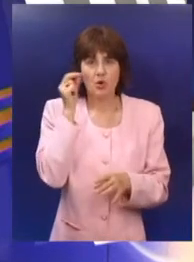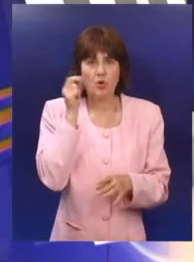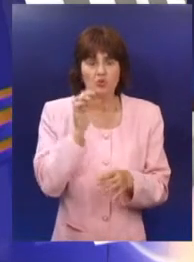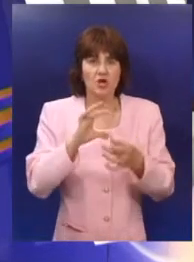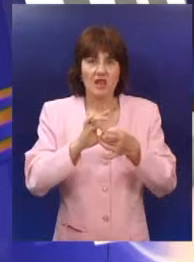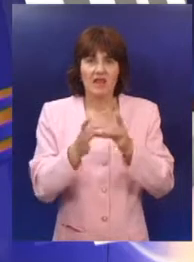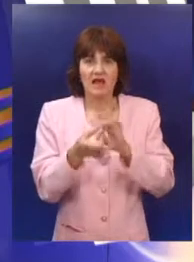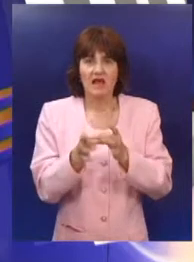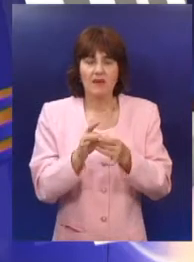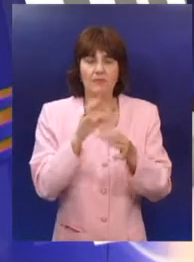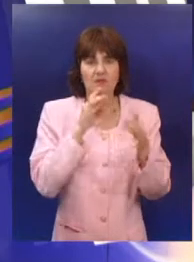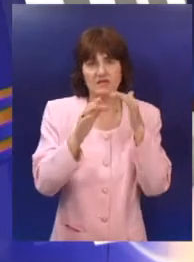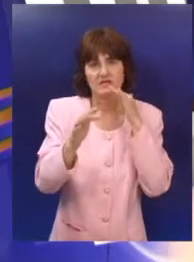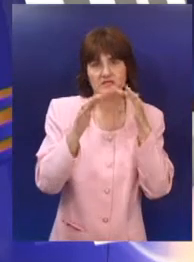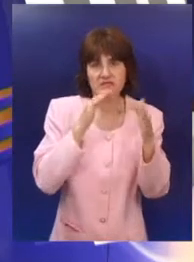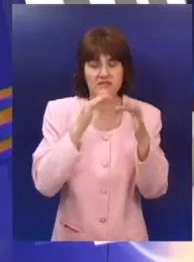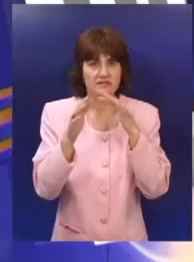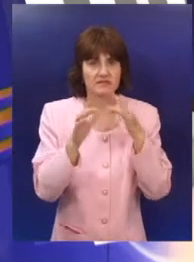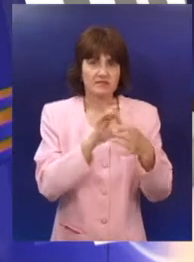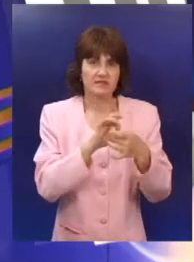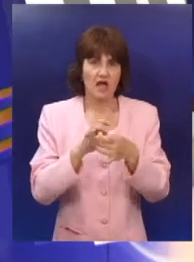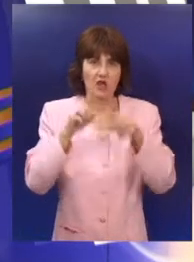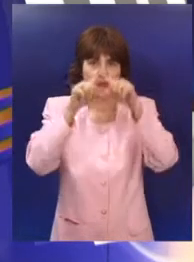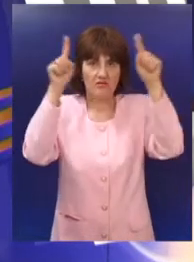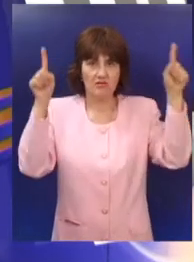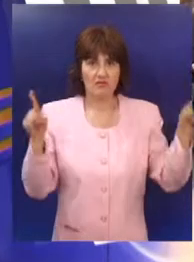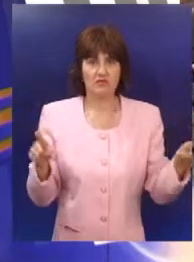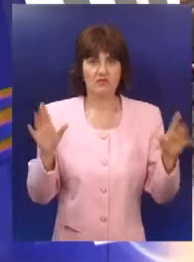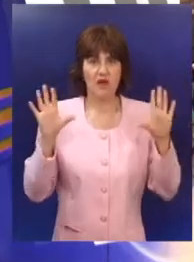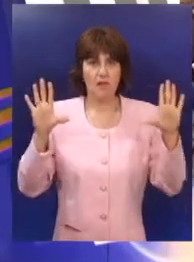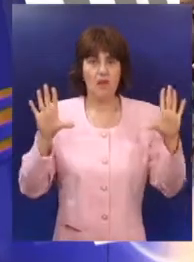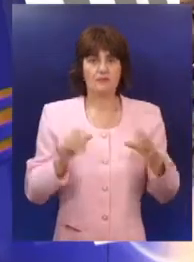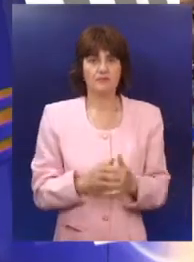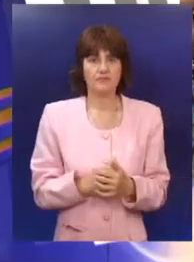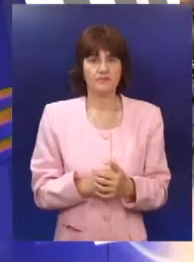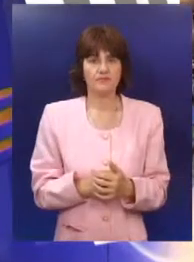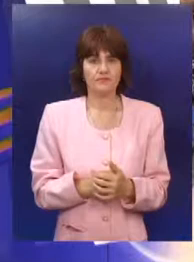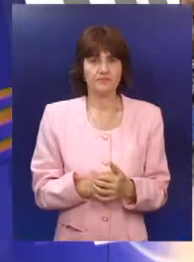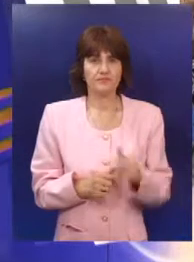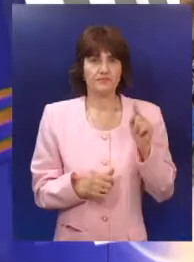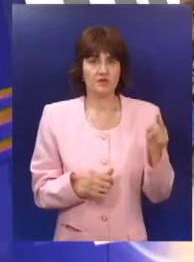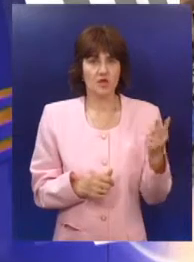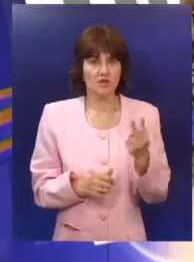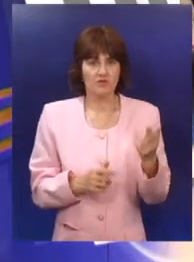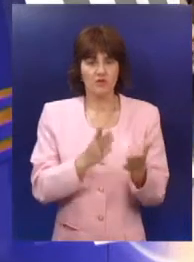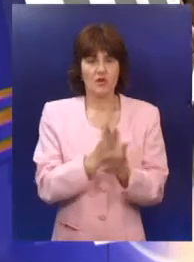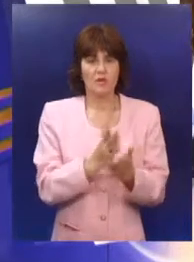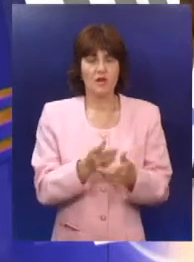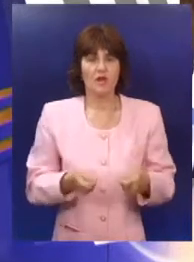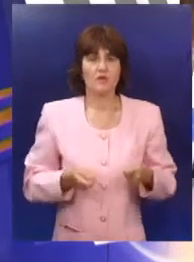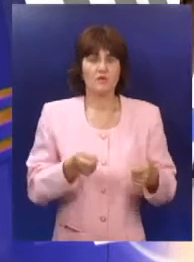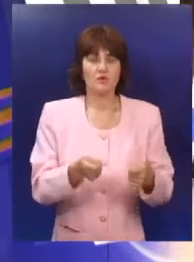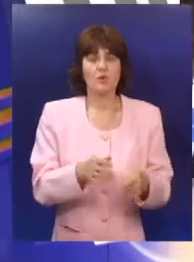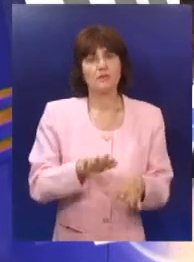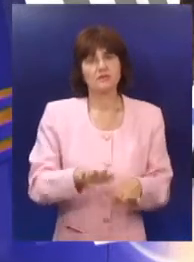već isključivo kroz verbalnu komunikaciju i interaktivne table. Renata i Vladimir Vukmanov su upisali